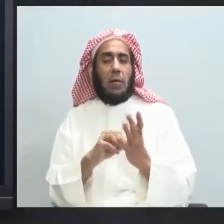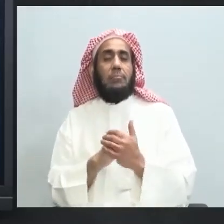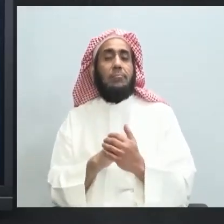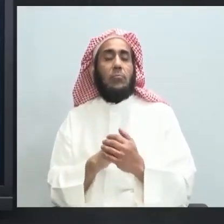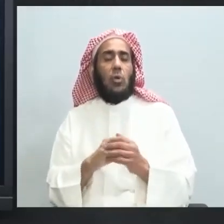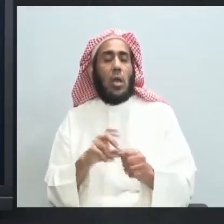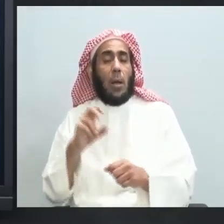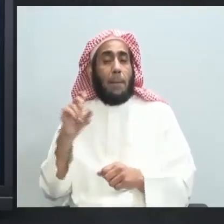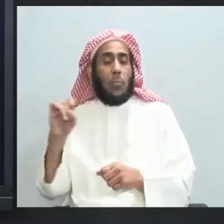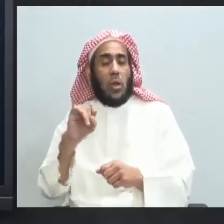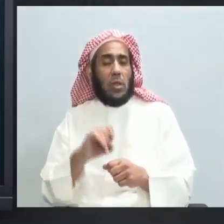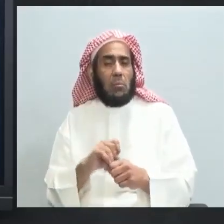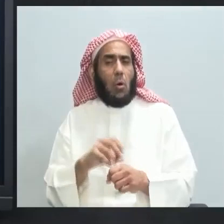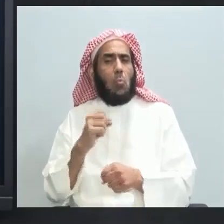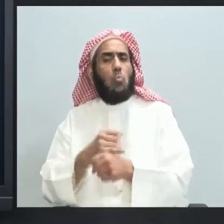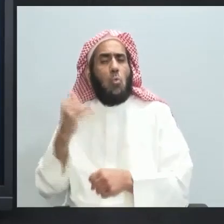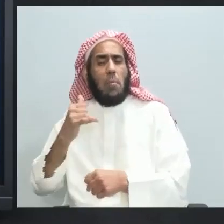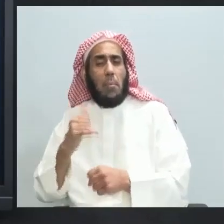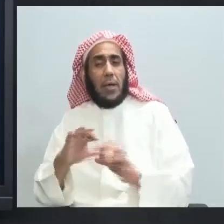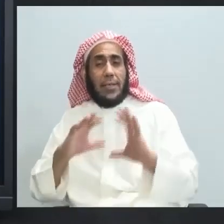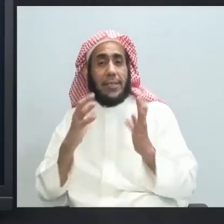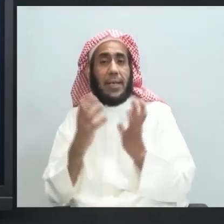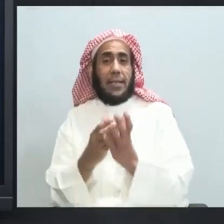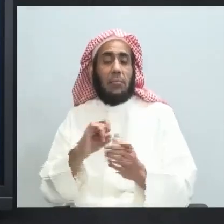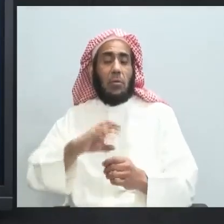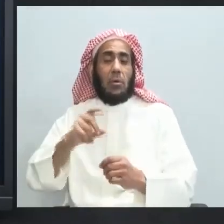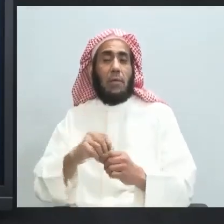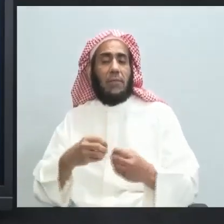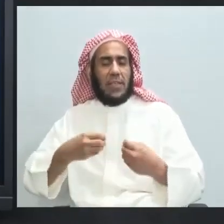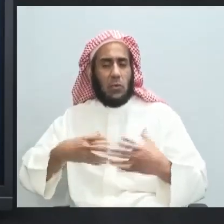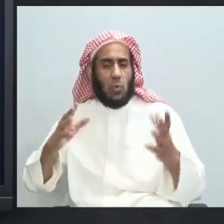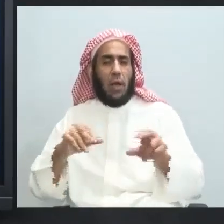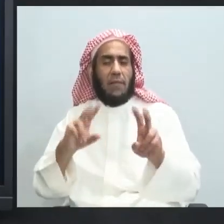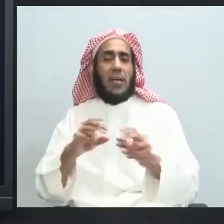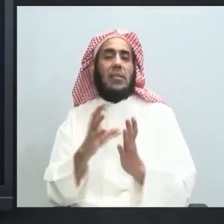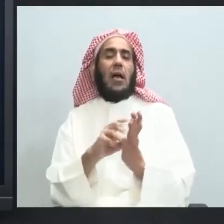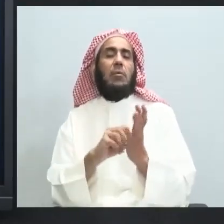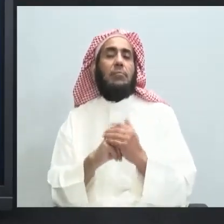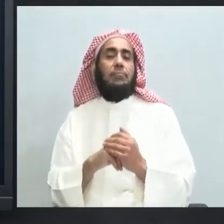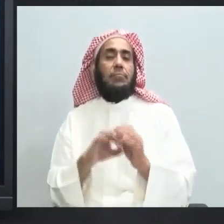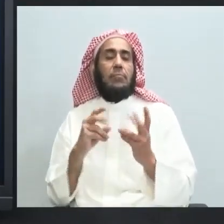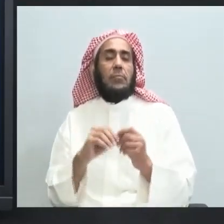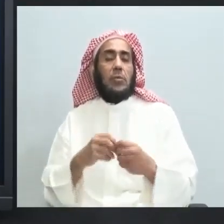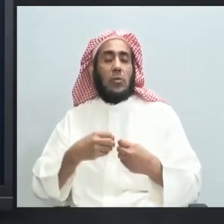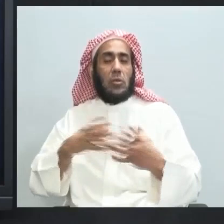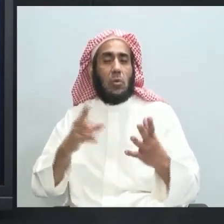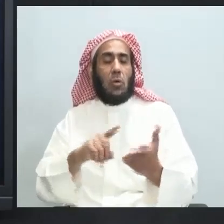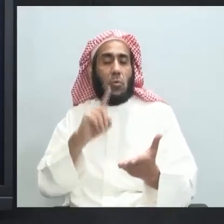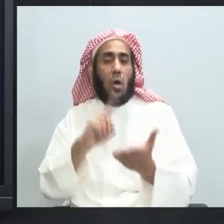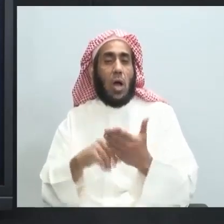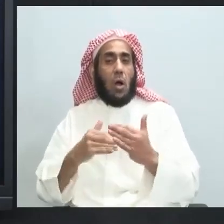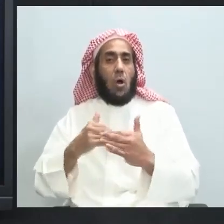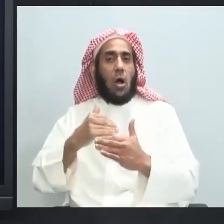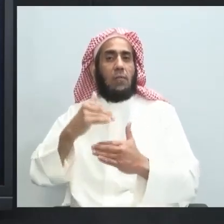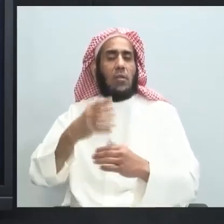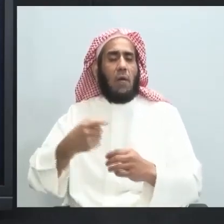هك منظمه تتولى اداره منظمه اخرى في التسويق فقط رقميه وتقوم بتسويق وتحقق قفزات